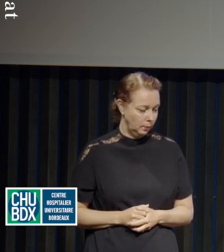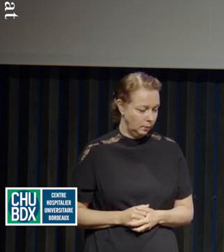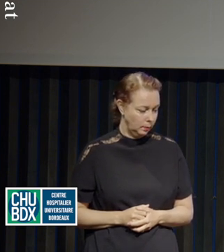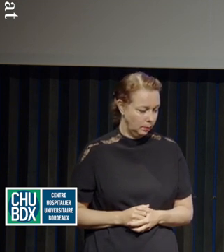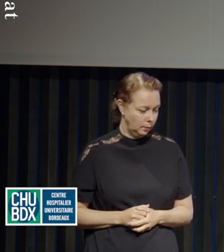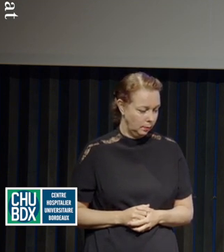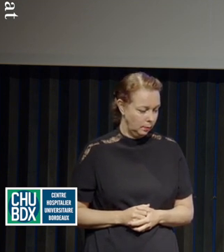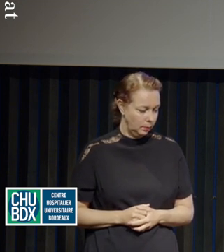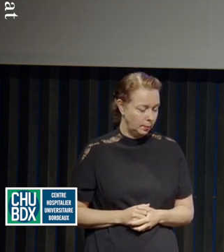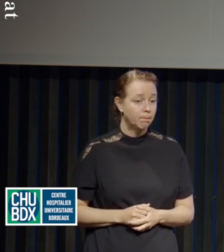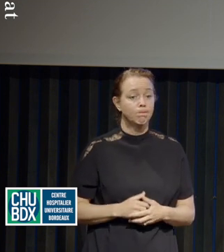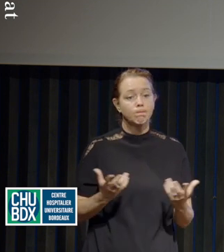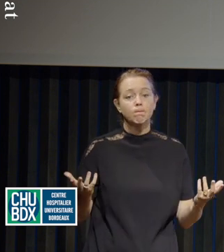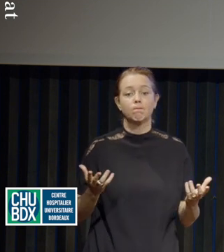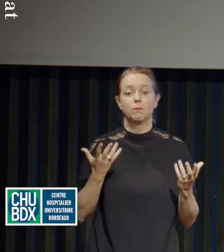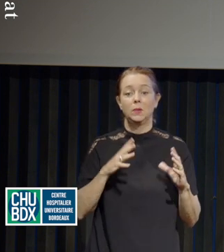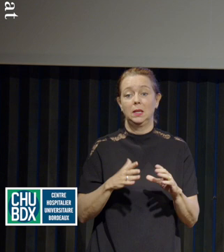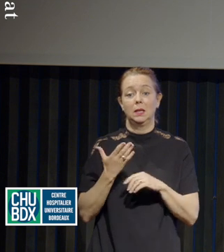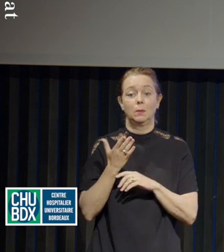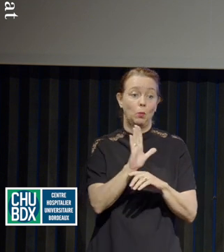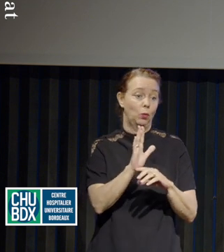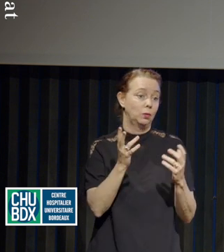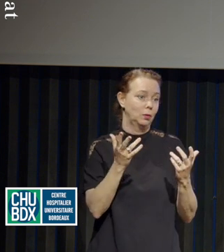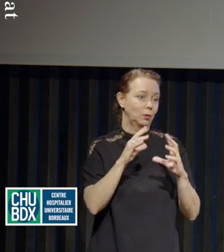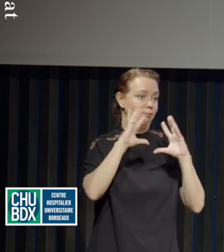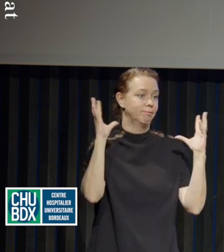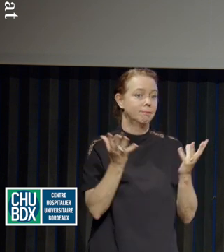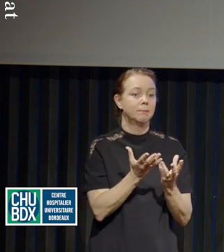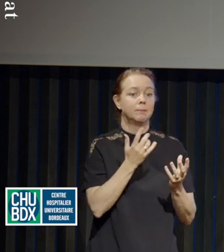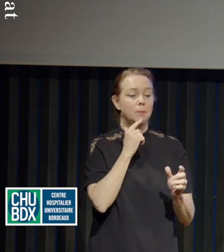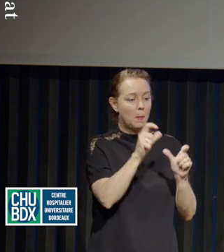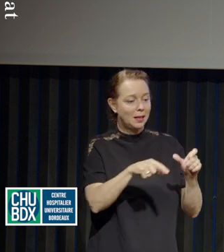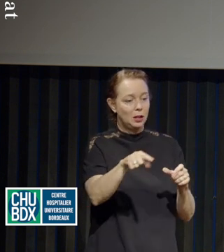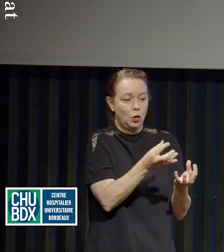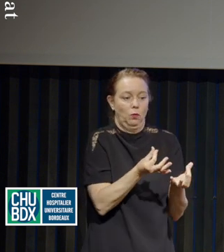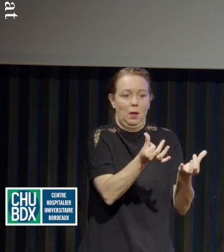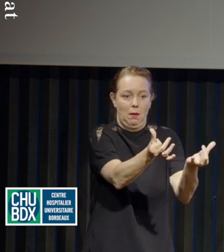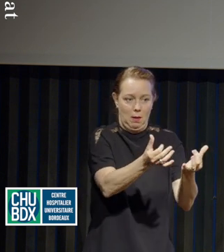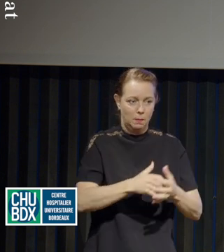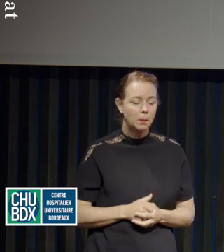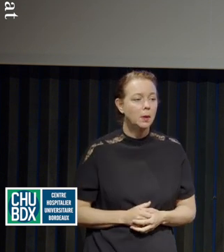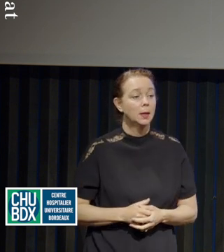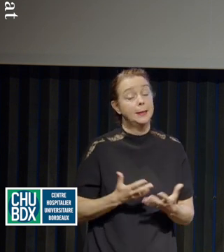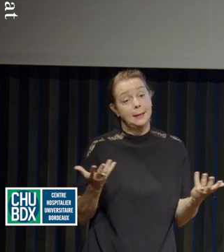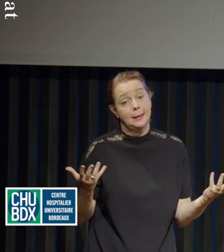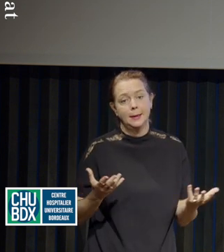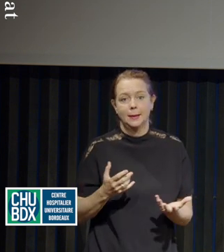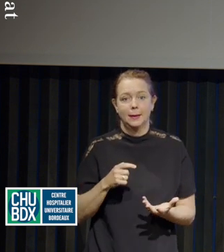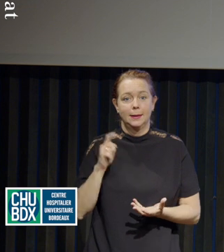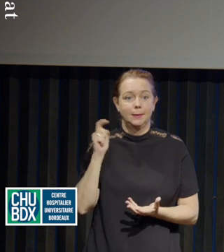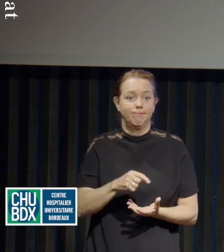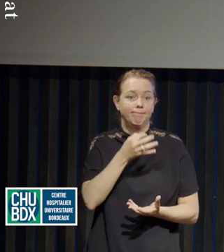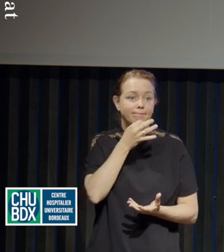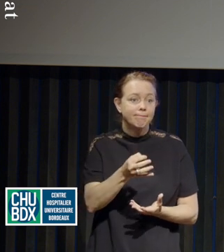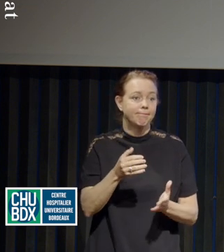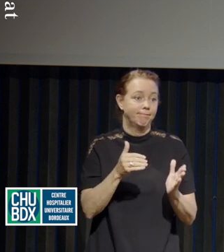Alors, pour finir un petit peu d'illustrer cette question de vulnérabilité, je peux m'empêcher de redire un